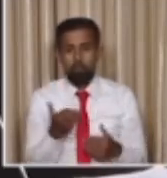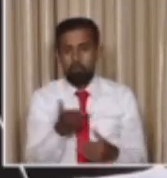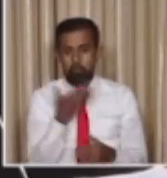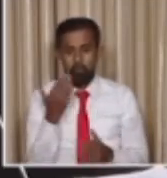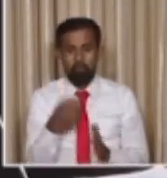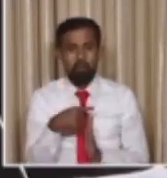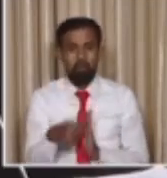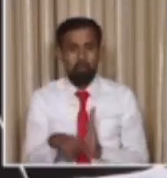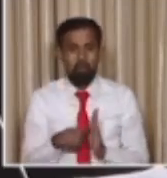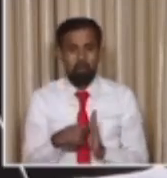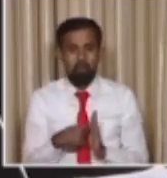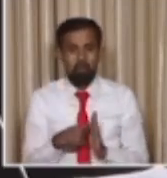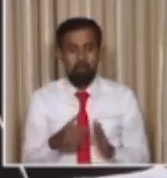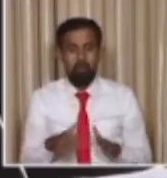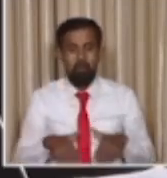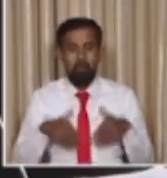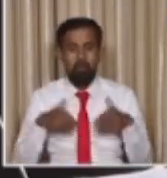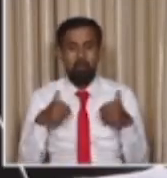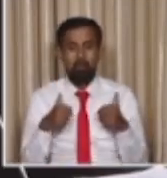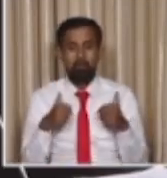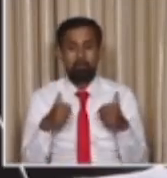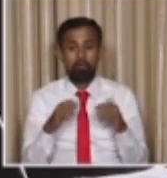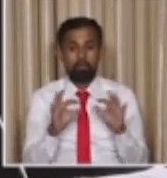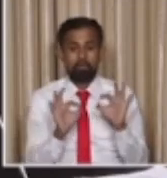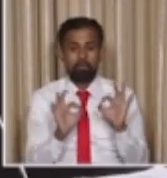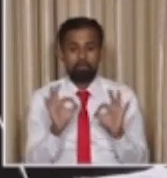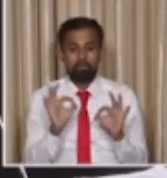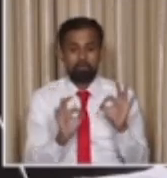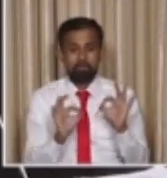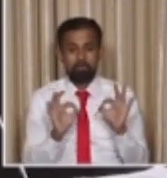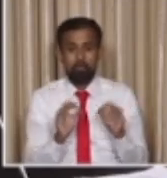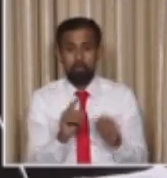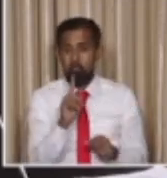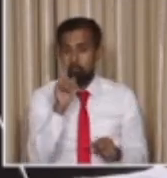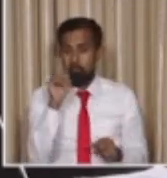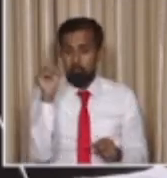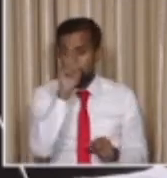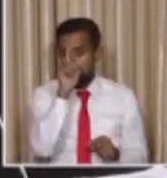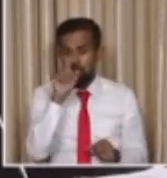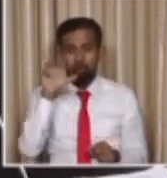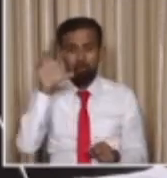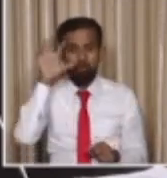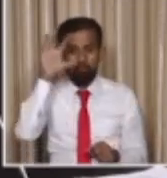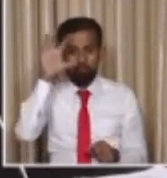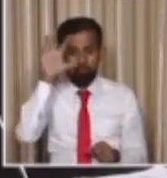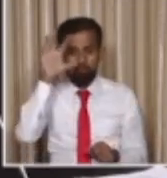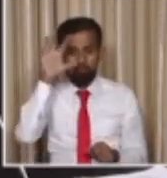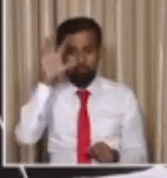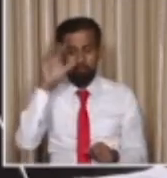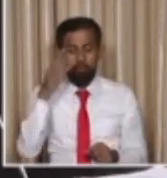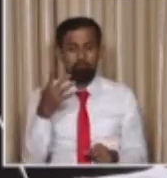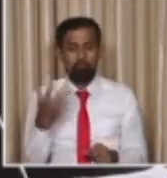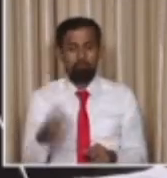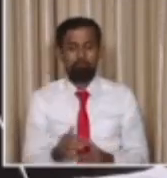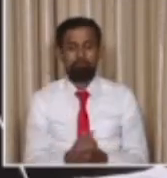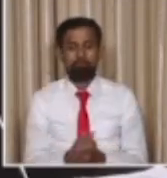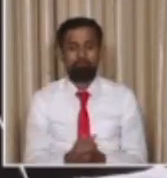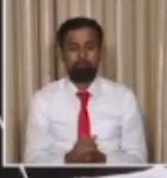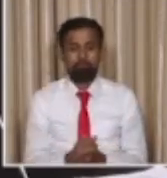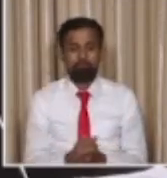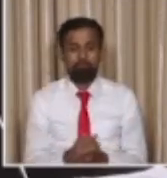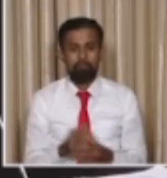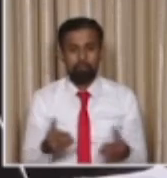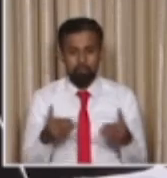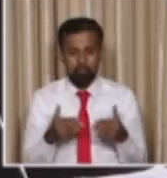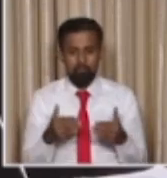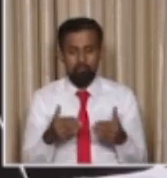මේ රට සෞඛ්‍ය දර්ශක වලින් පළමු පන්තියේ රටක් බවට පරිවර්තනය කරන්න. අද